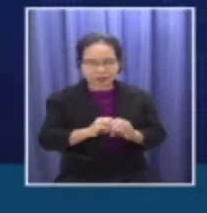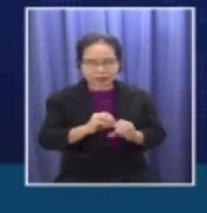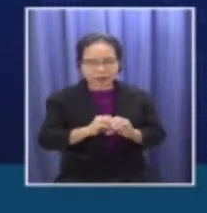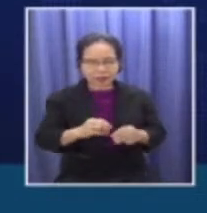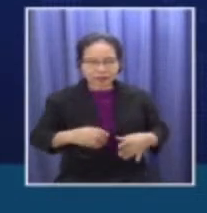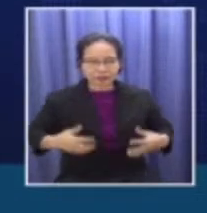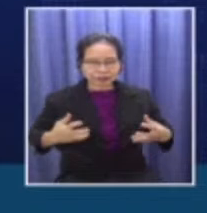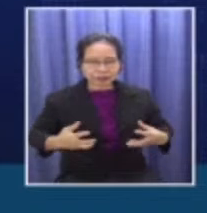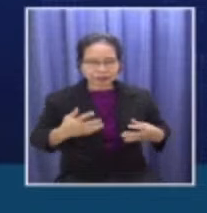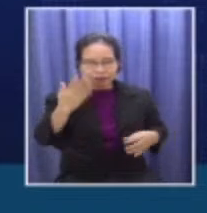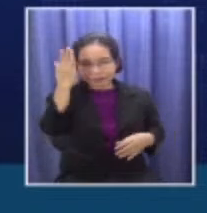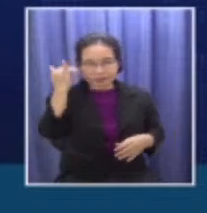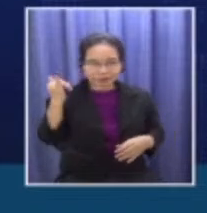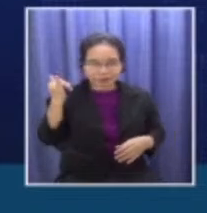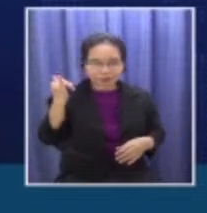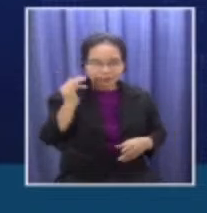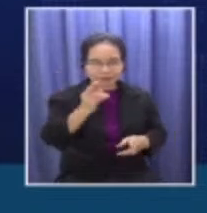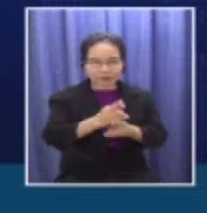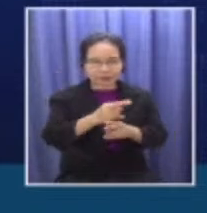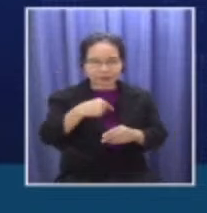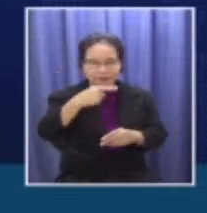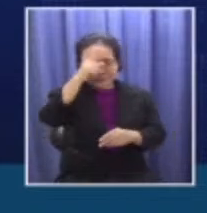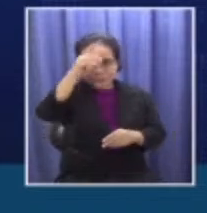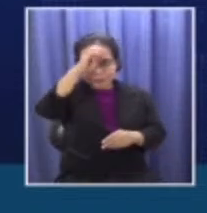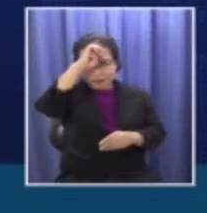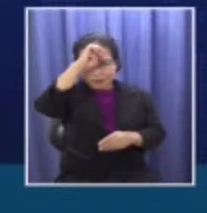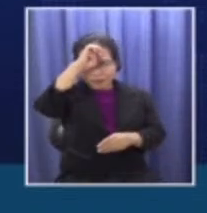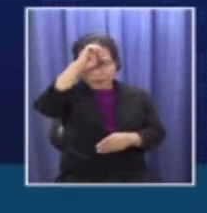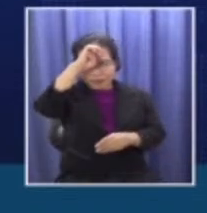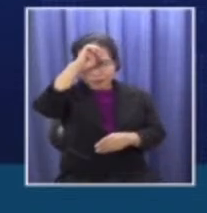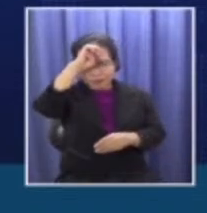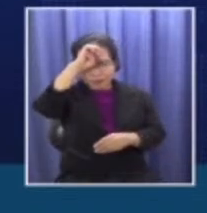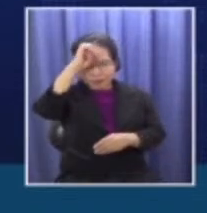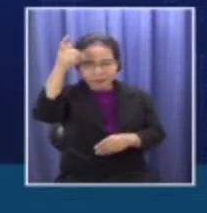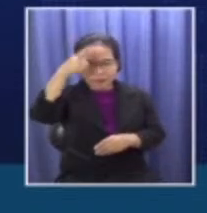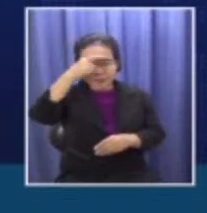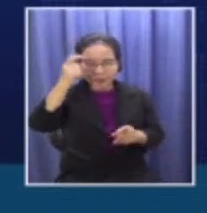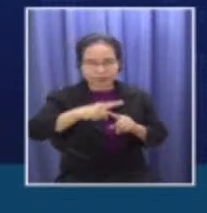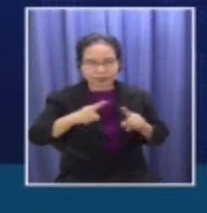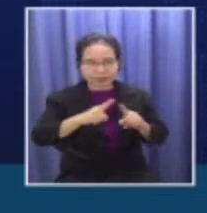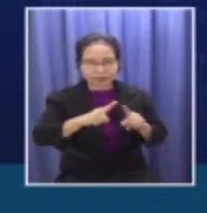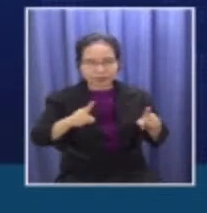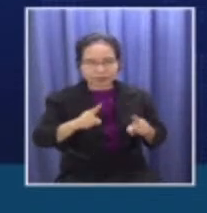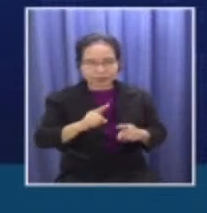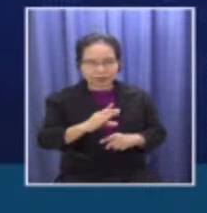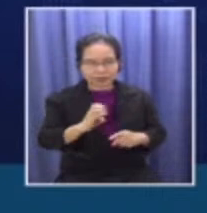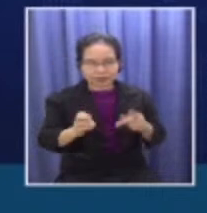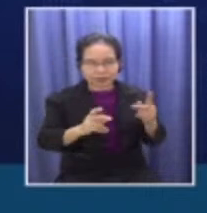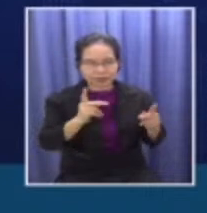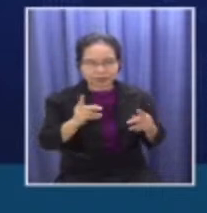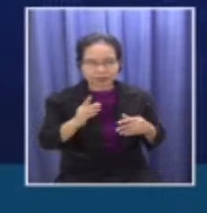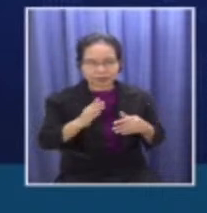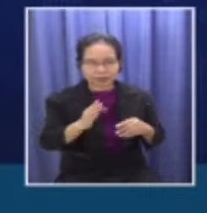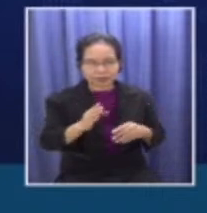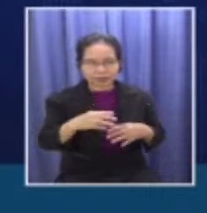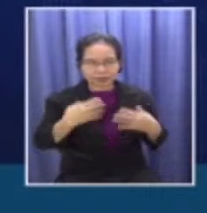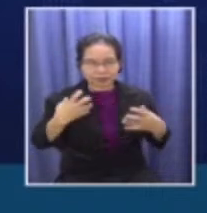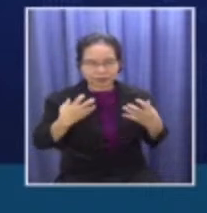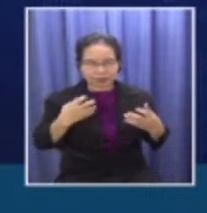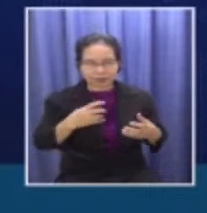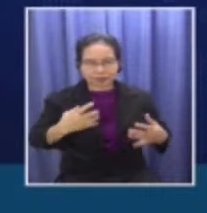Say, I'm possible friend in Katia. Eba ne sen na yewo nipa bi mo na so mo wa akoma yade a